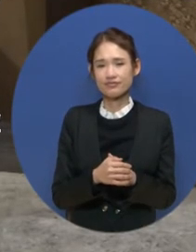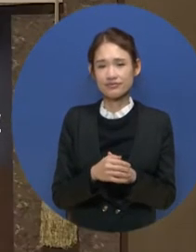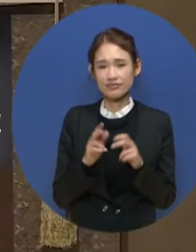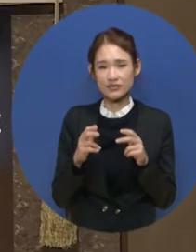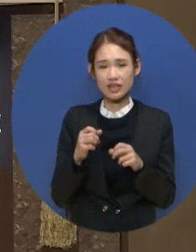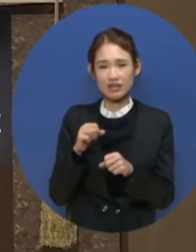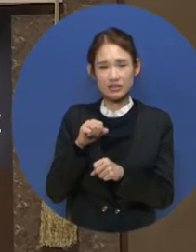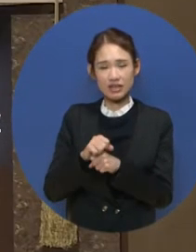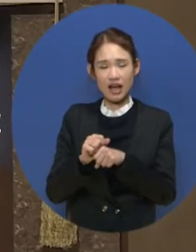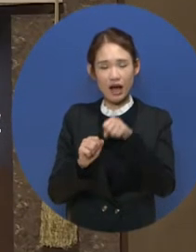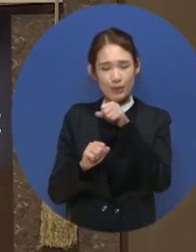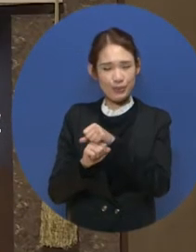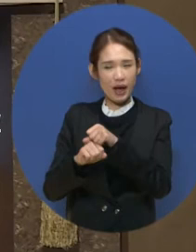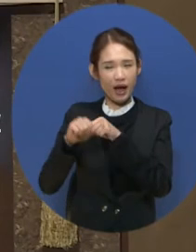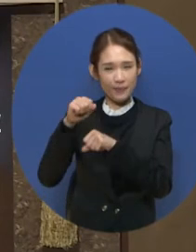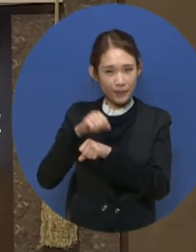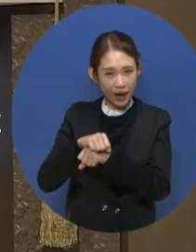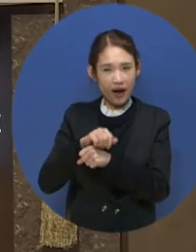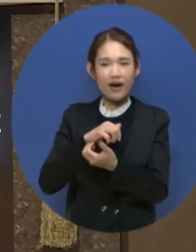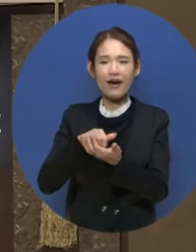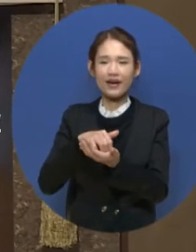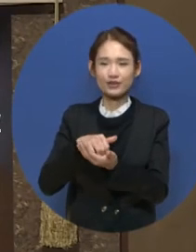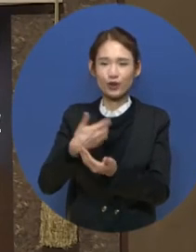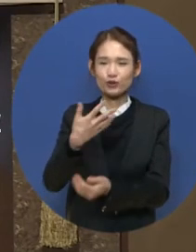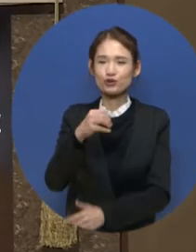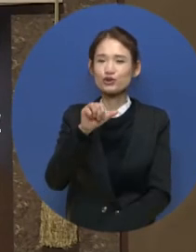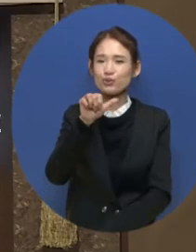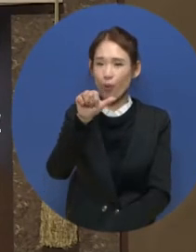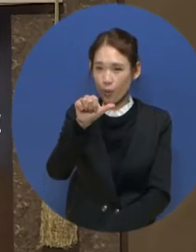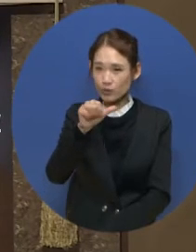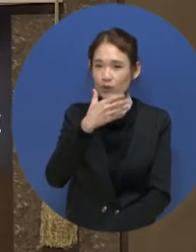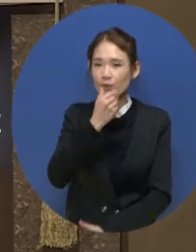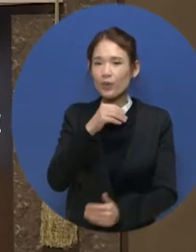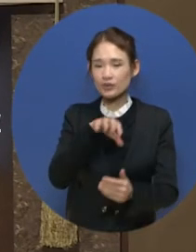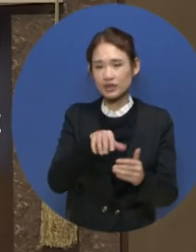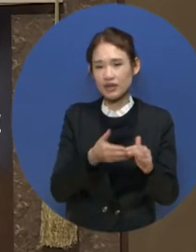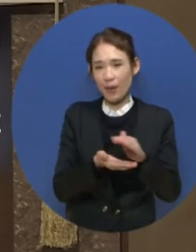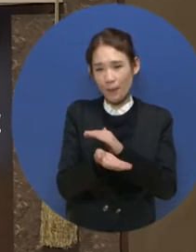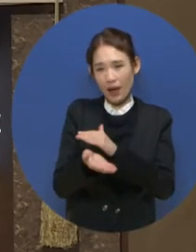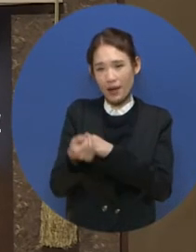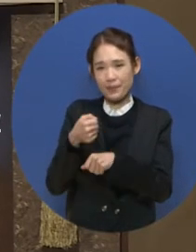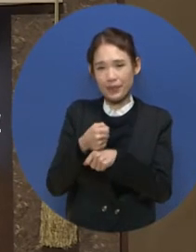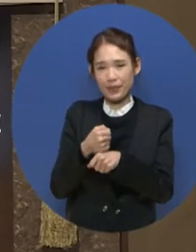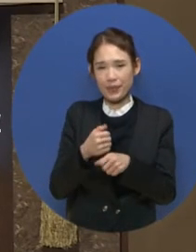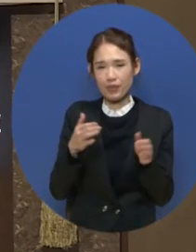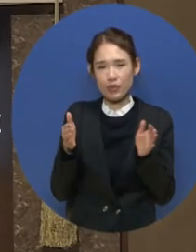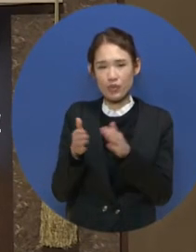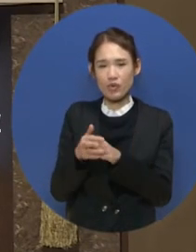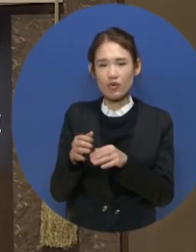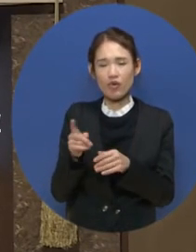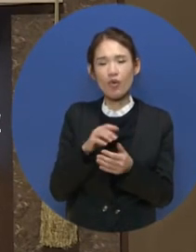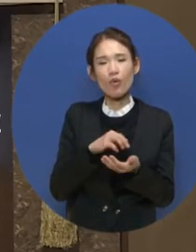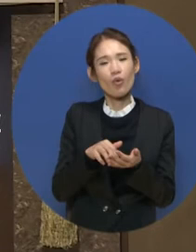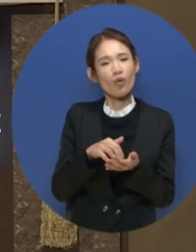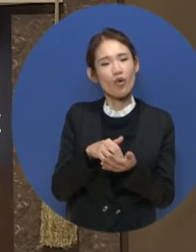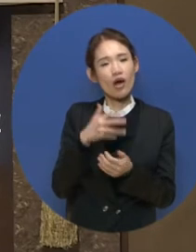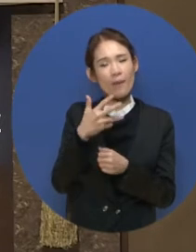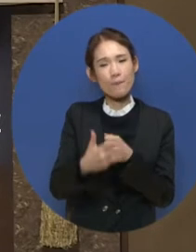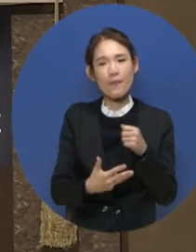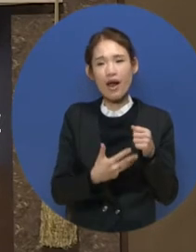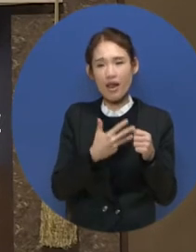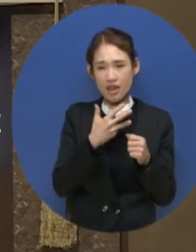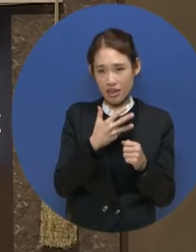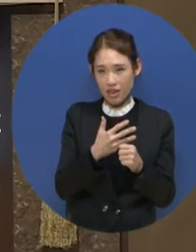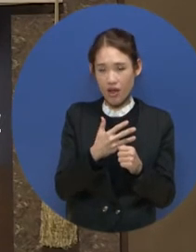쌓여서 1 95 종이 저희 복지관에서 발간이 됐어요 그래서 어떤 거는 한 8년 정도